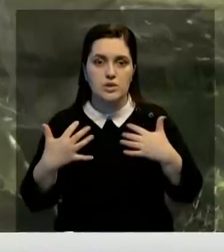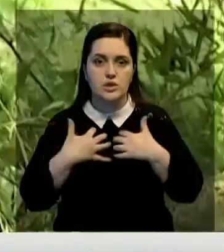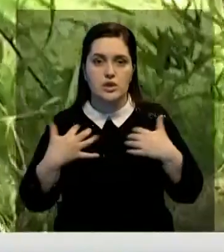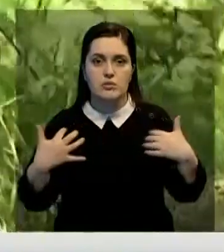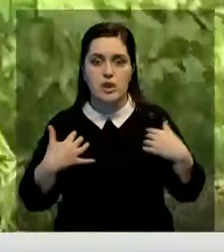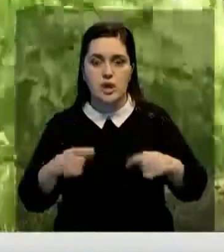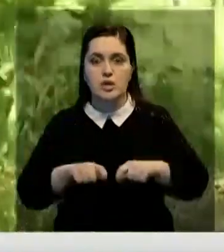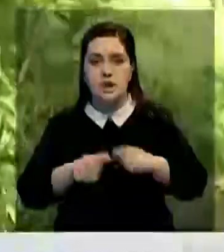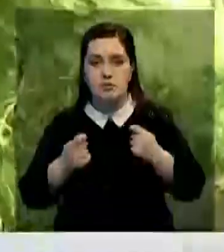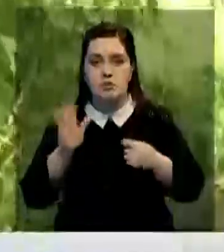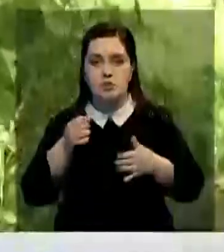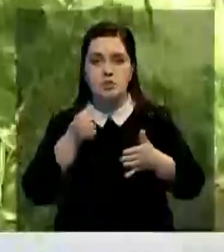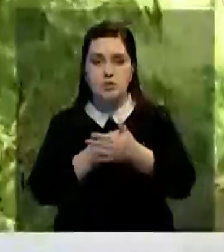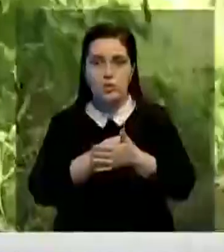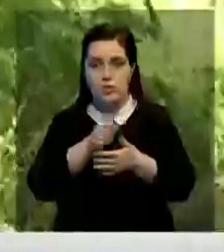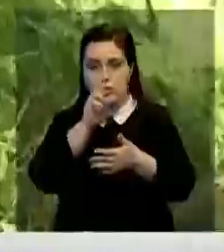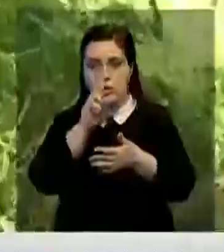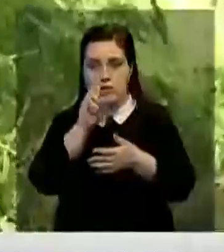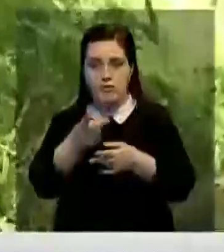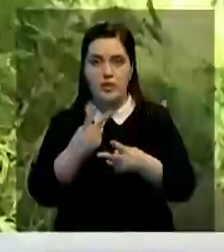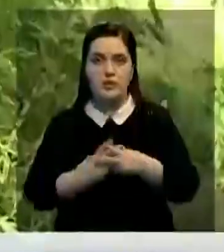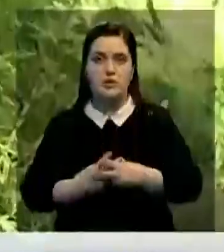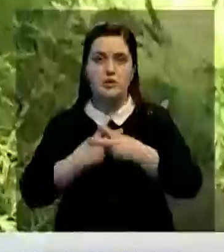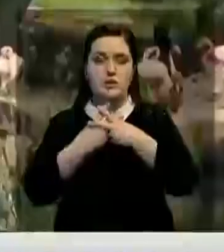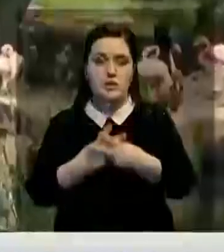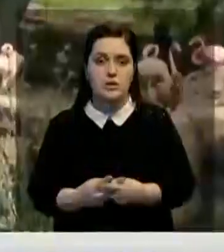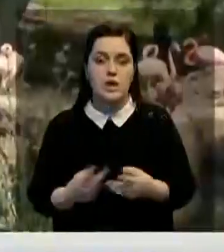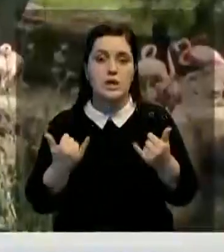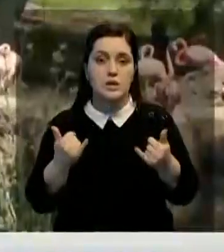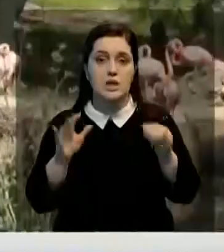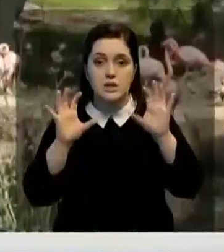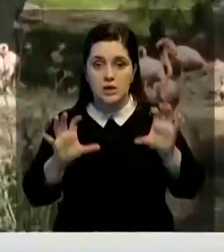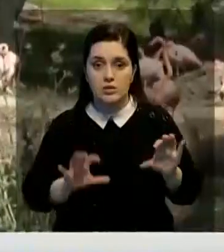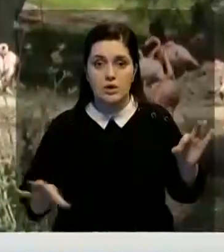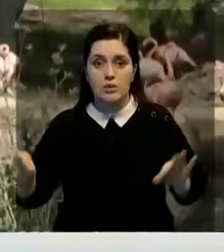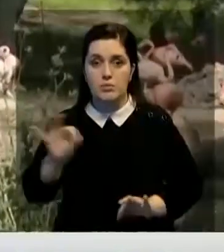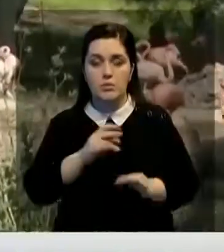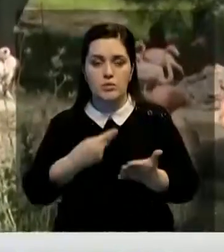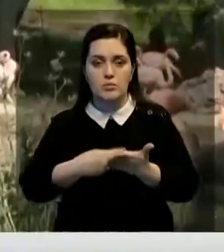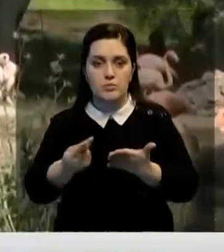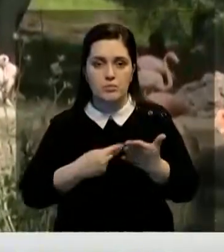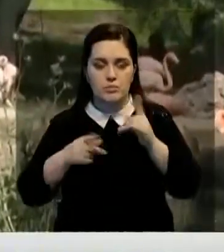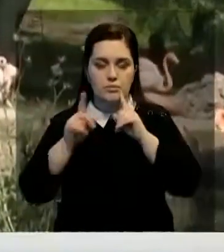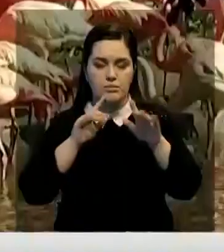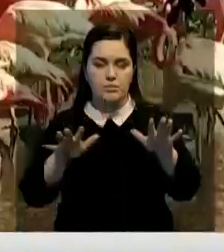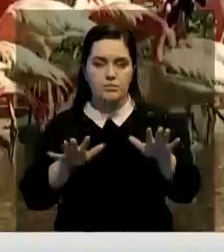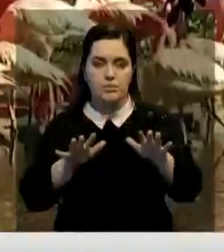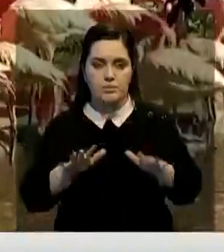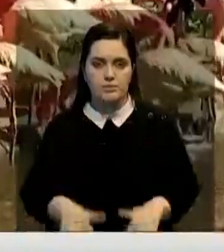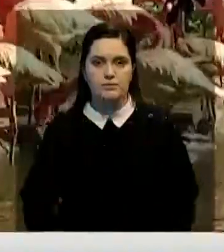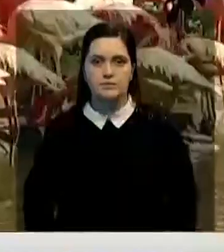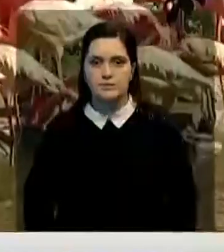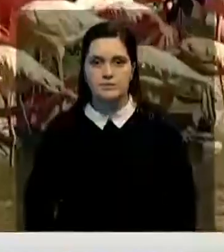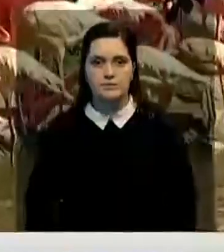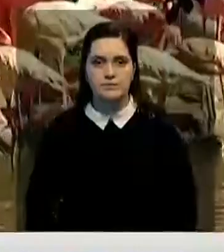конец жестокому обращению с животными нарушителя может грозить до 2 лет тюрьмы теперь законопроект должен на одобрить